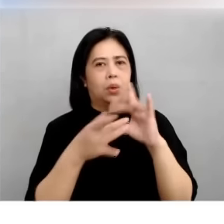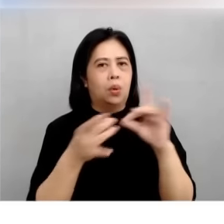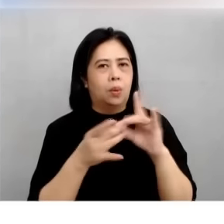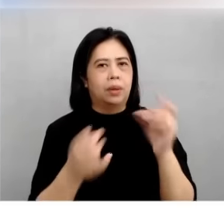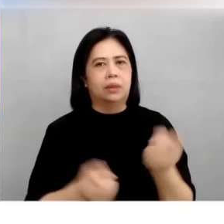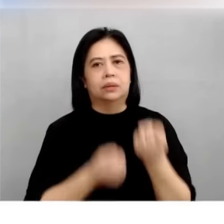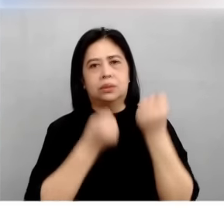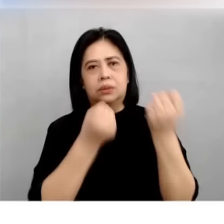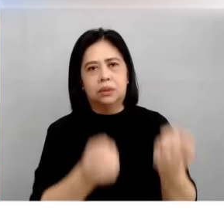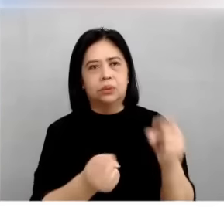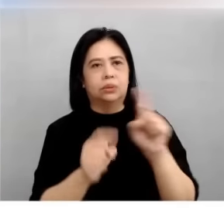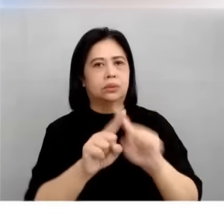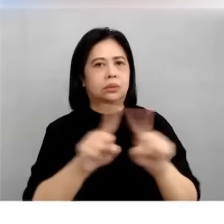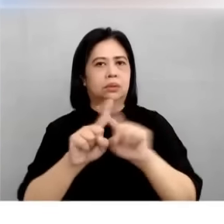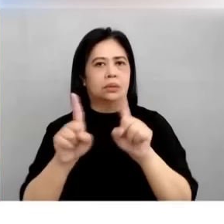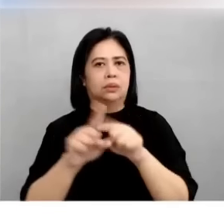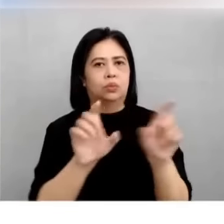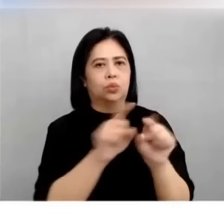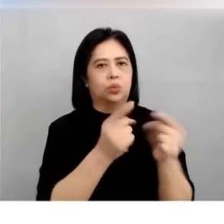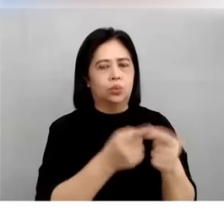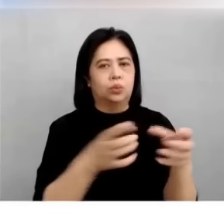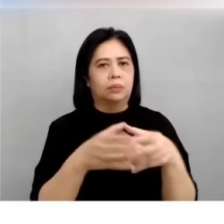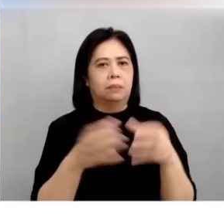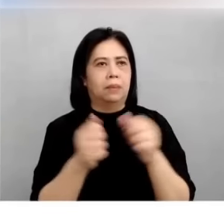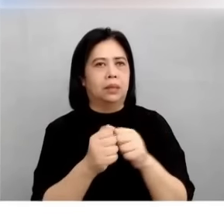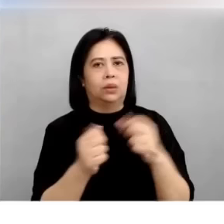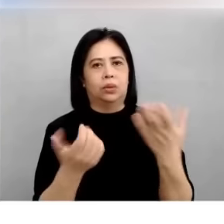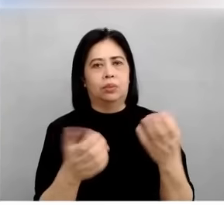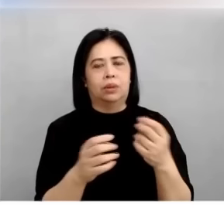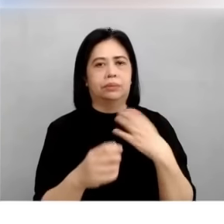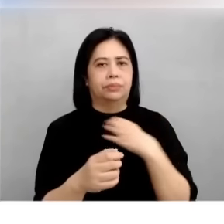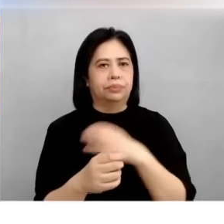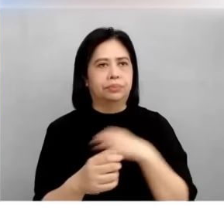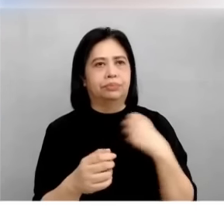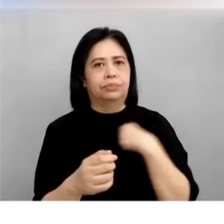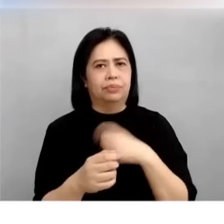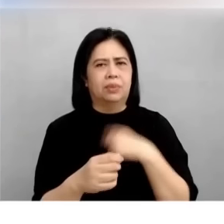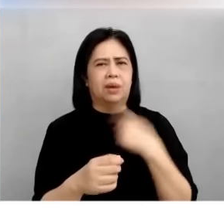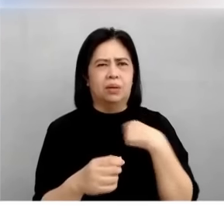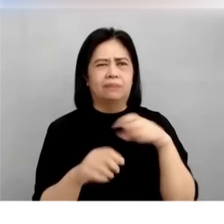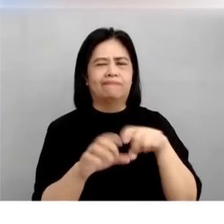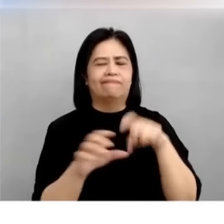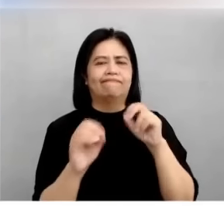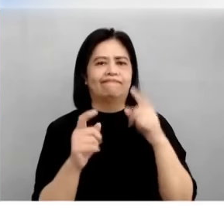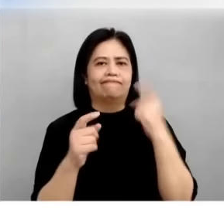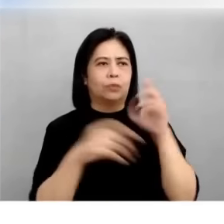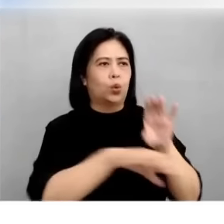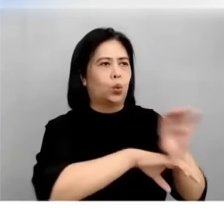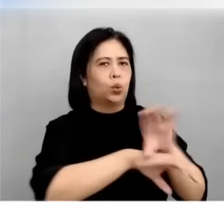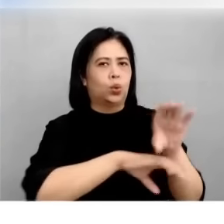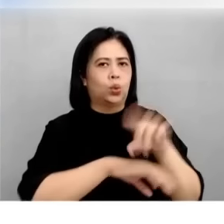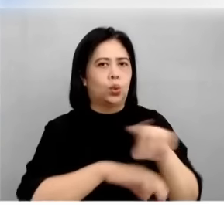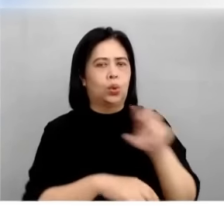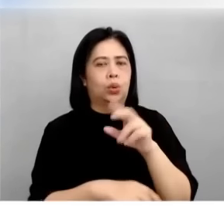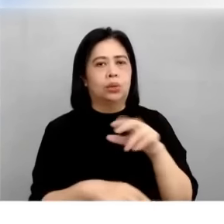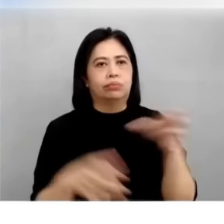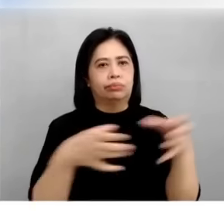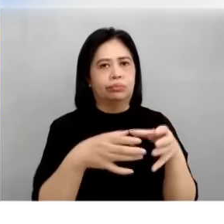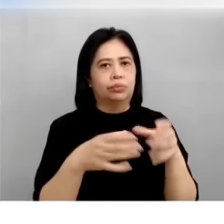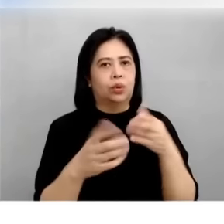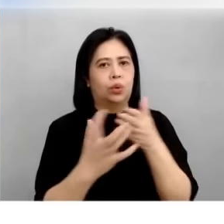suggestion ng iba't ibang mga sektor, pati na ating lawmakers, So kami po ako po'y bumalik para magkonsulta sa National Task Force through